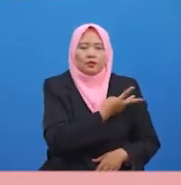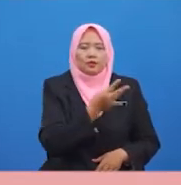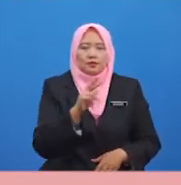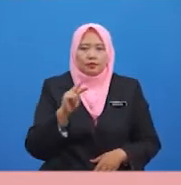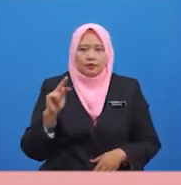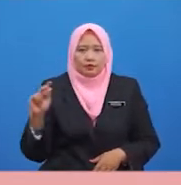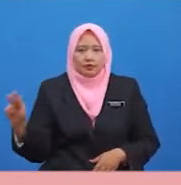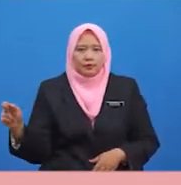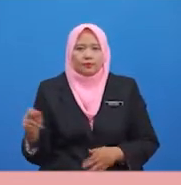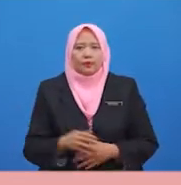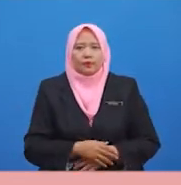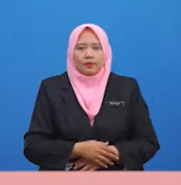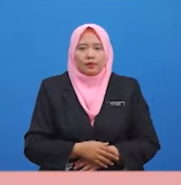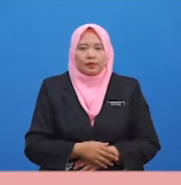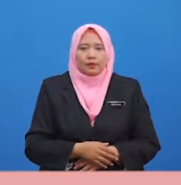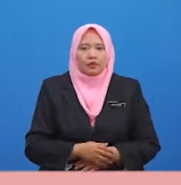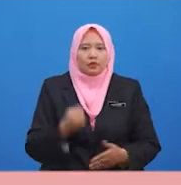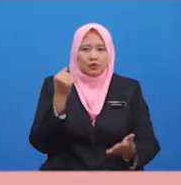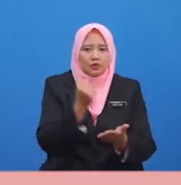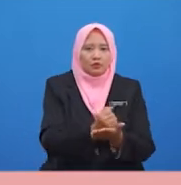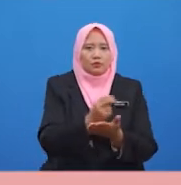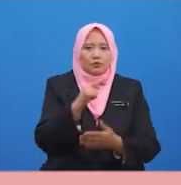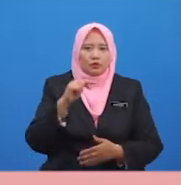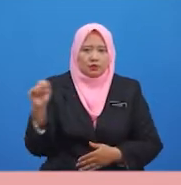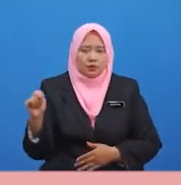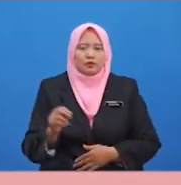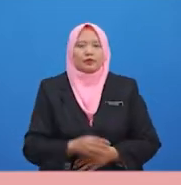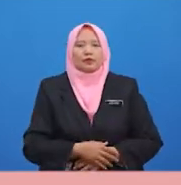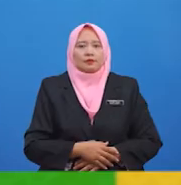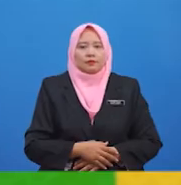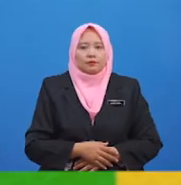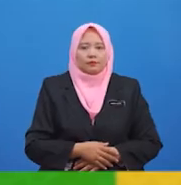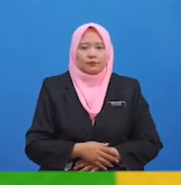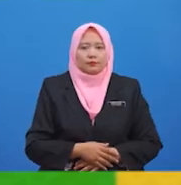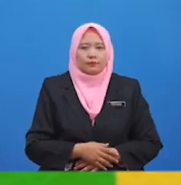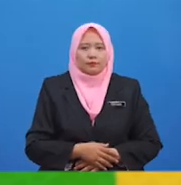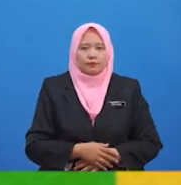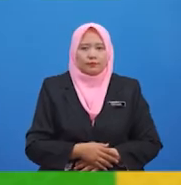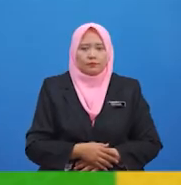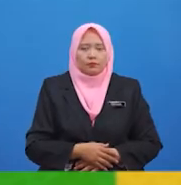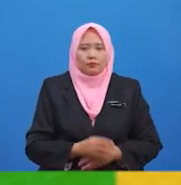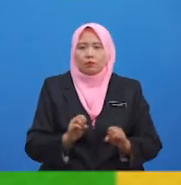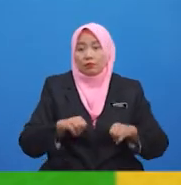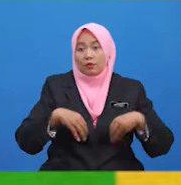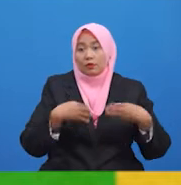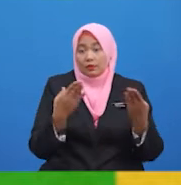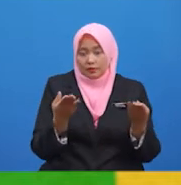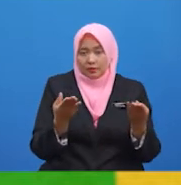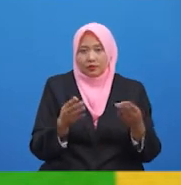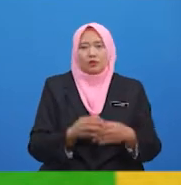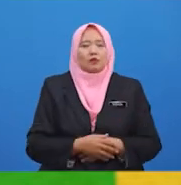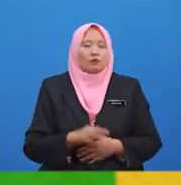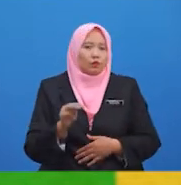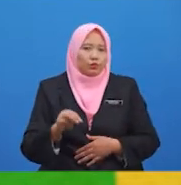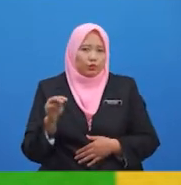jaminan, iaitu kafalah dan rahnu. Bagaimana kepahaman murid-murid berkaitan topik